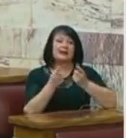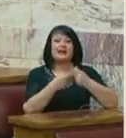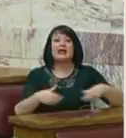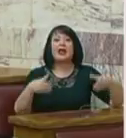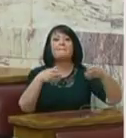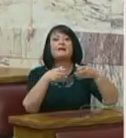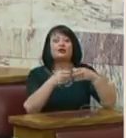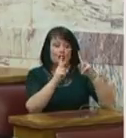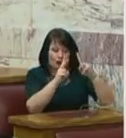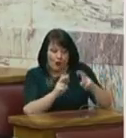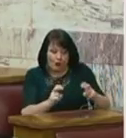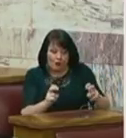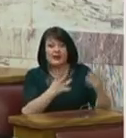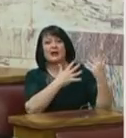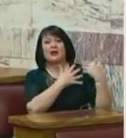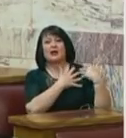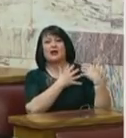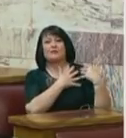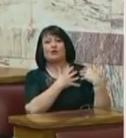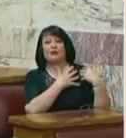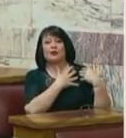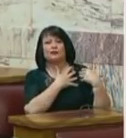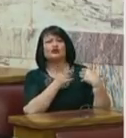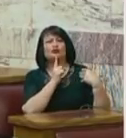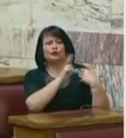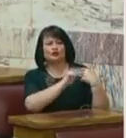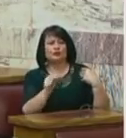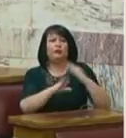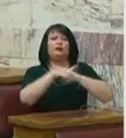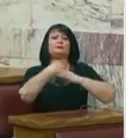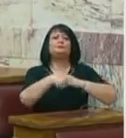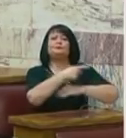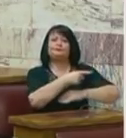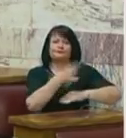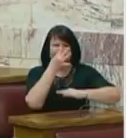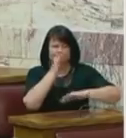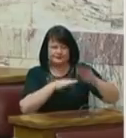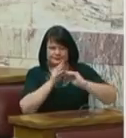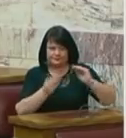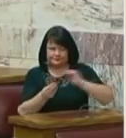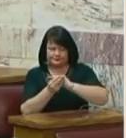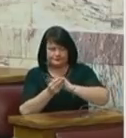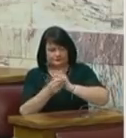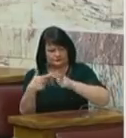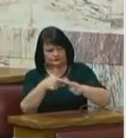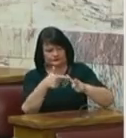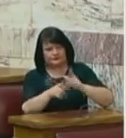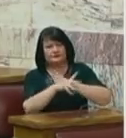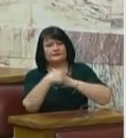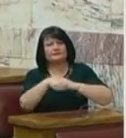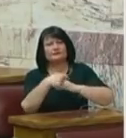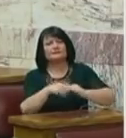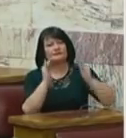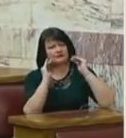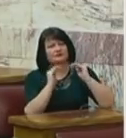λειτουργούσε με αρμοδιότητες εισαγγελέα. Οι εισαγγελέας διαφθοράς και οι επικουροί της συνεχίζουν την